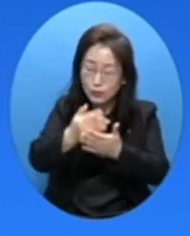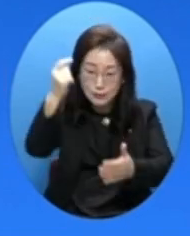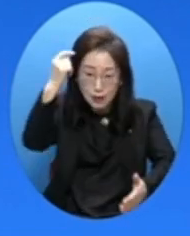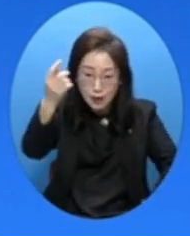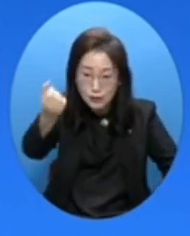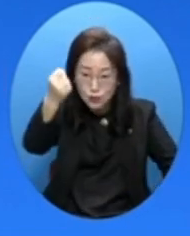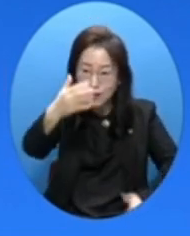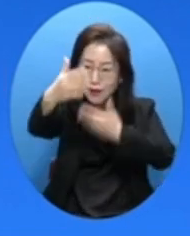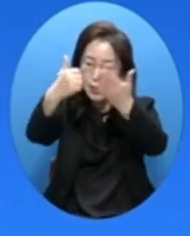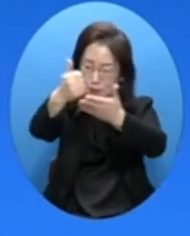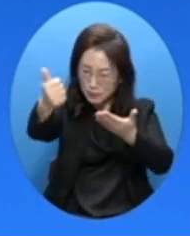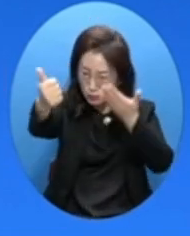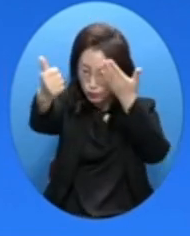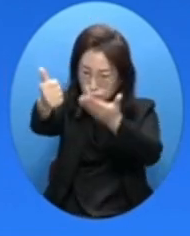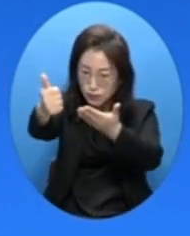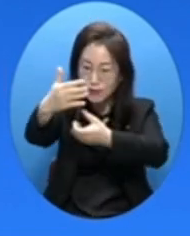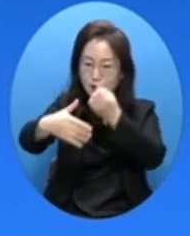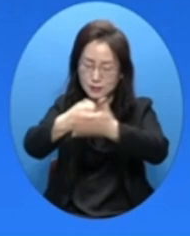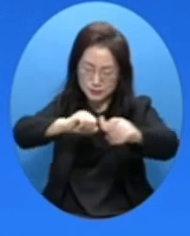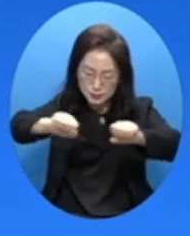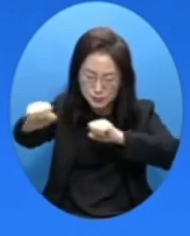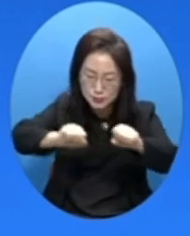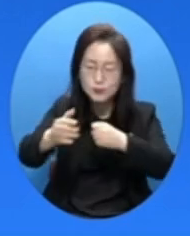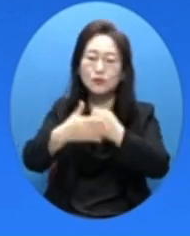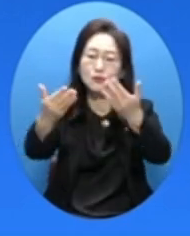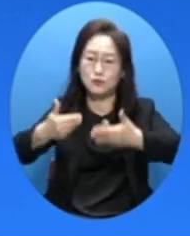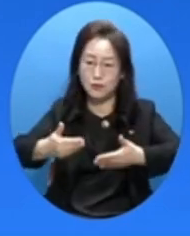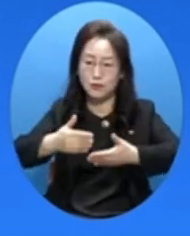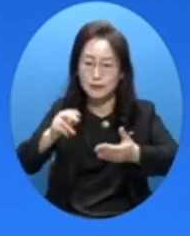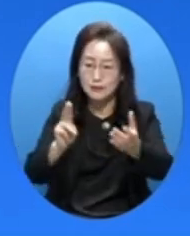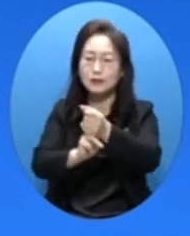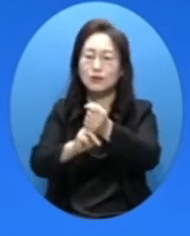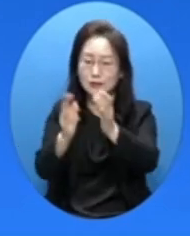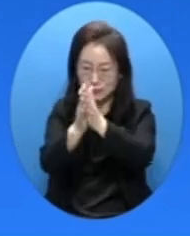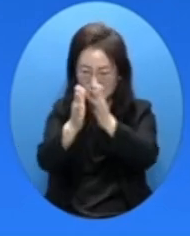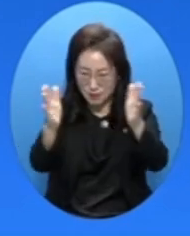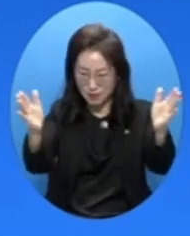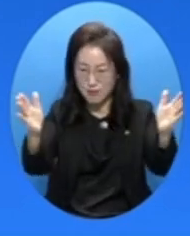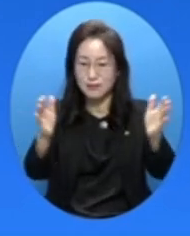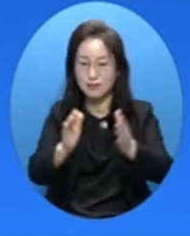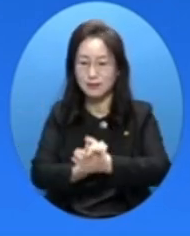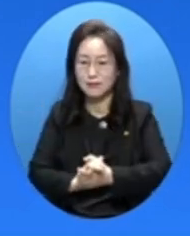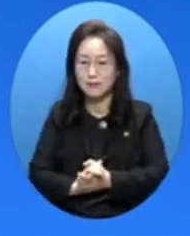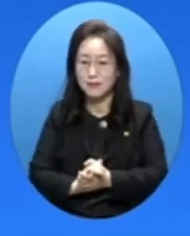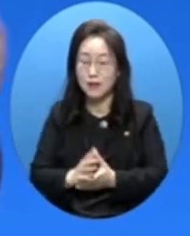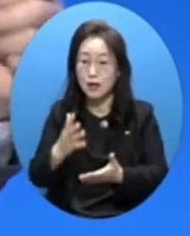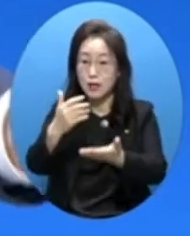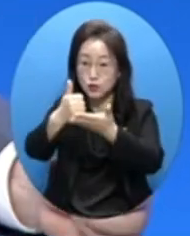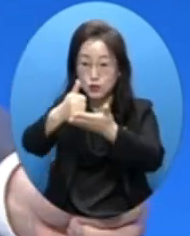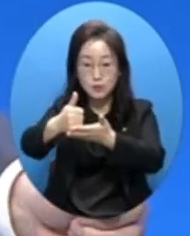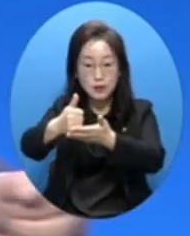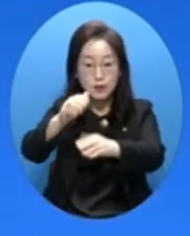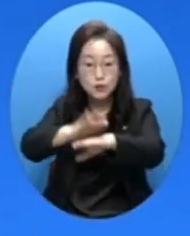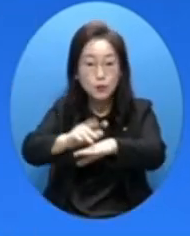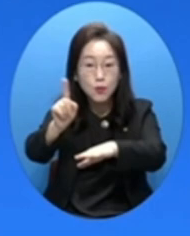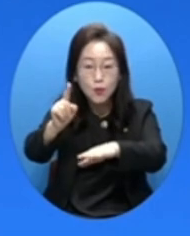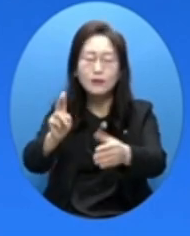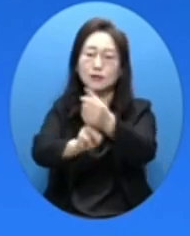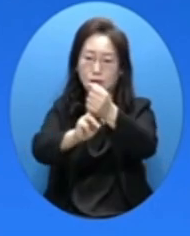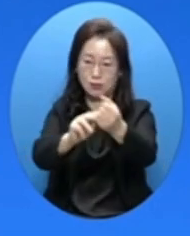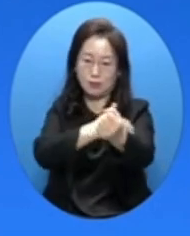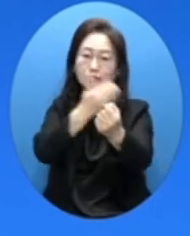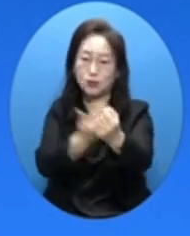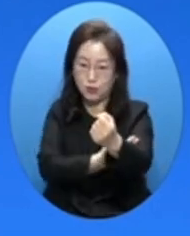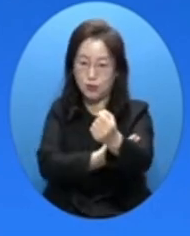때 하나님이 역사하시는 것입니다. 그때 바로 기적이 시작되는 것입니다. 주님의 손은 기적의 손입니다. 능력의